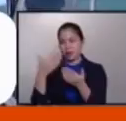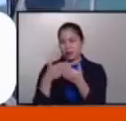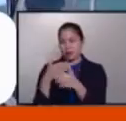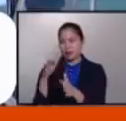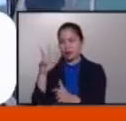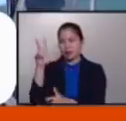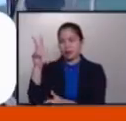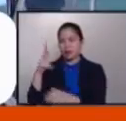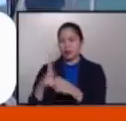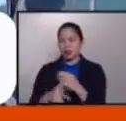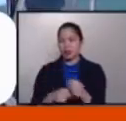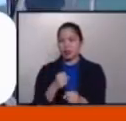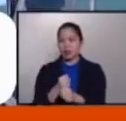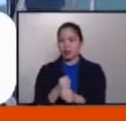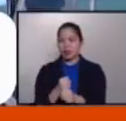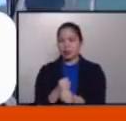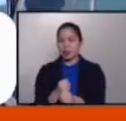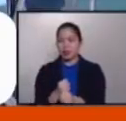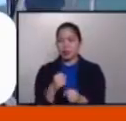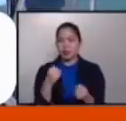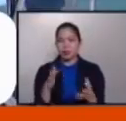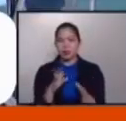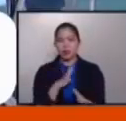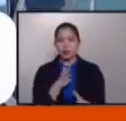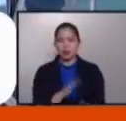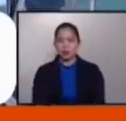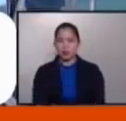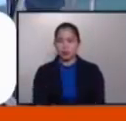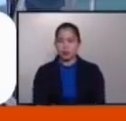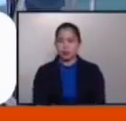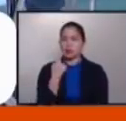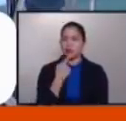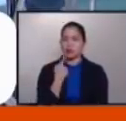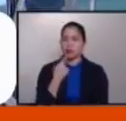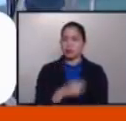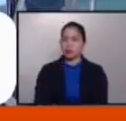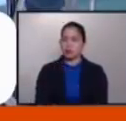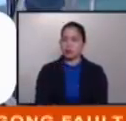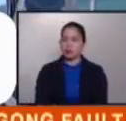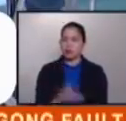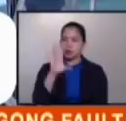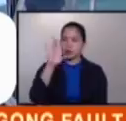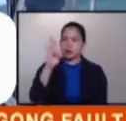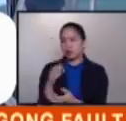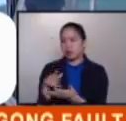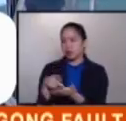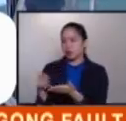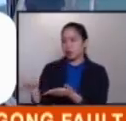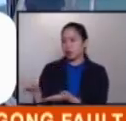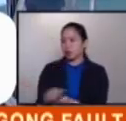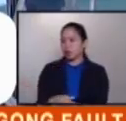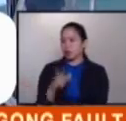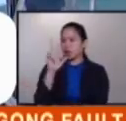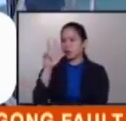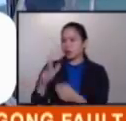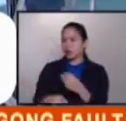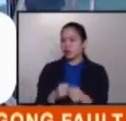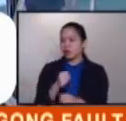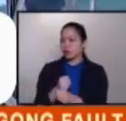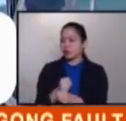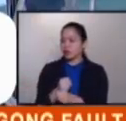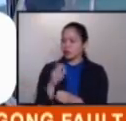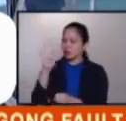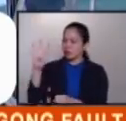lang. Hindi masayang po yung ano, yung hirap namin dito po. Okay. Sino pang 7 years? So sa iyo, 3 years, yung 4 years pa lang